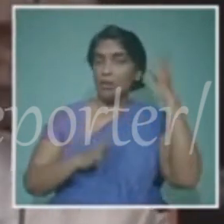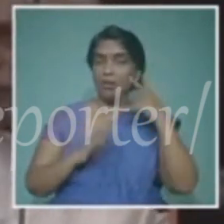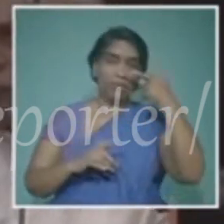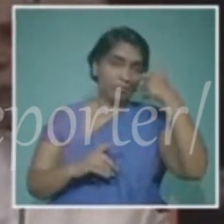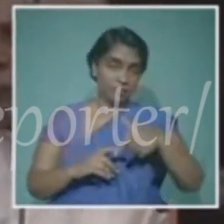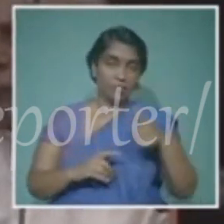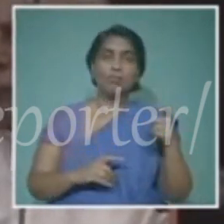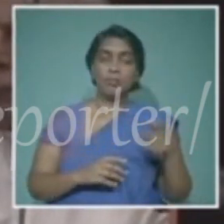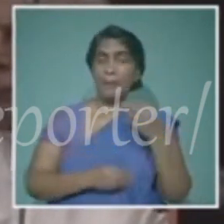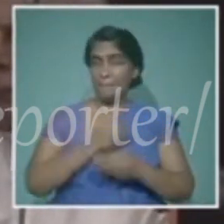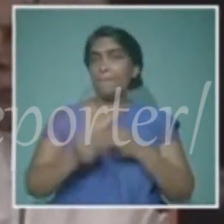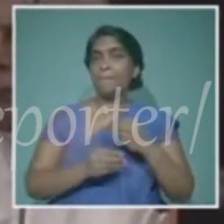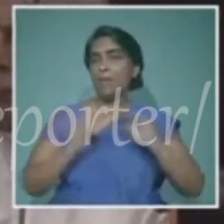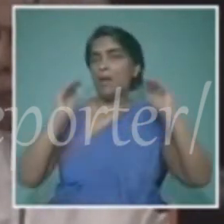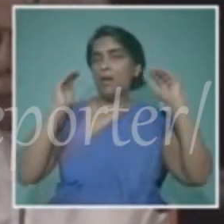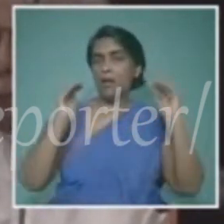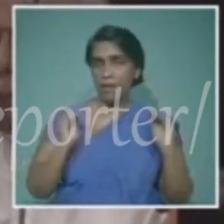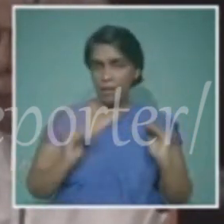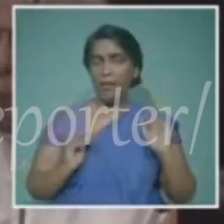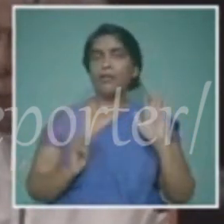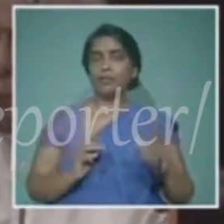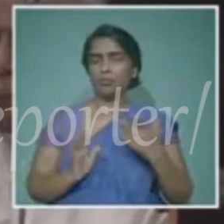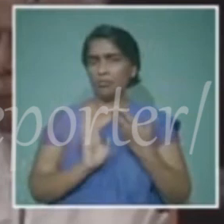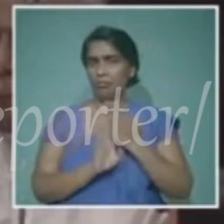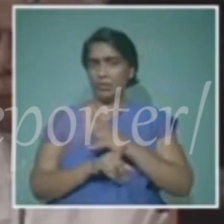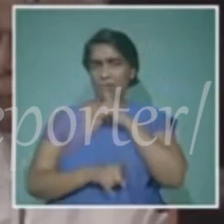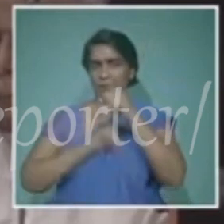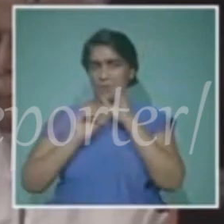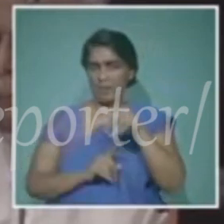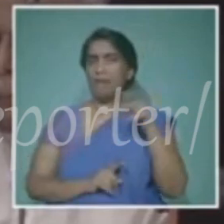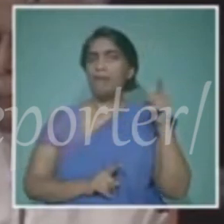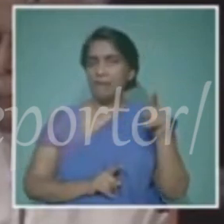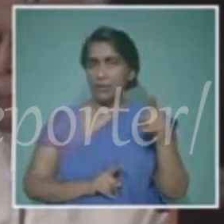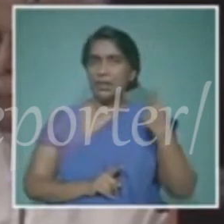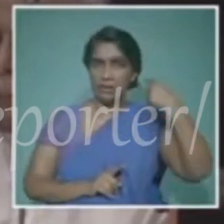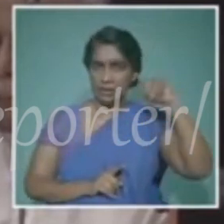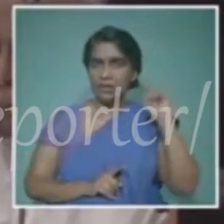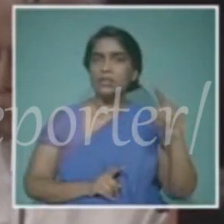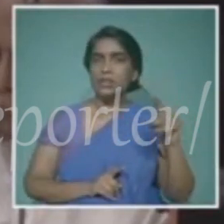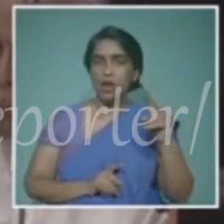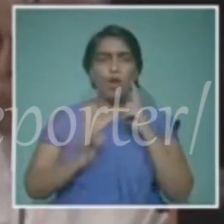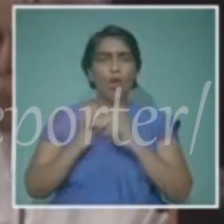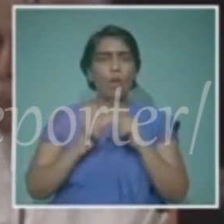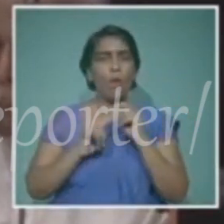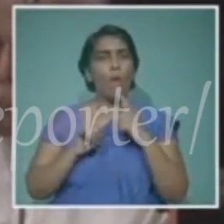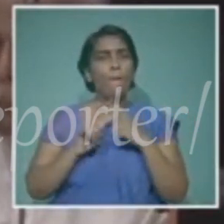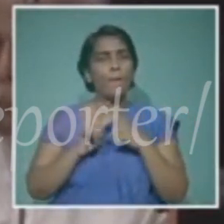ඉන්ධන නිෂ්පාදනය පහළ වැටීමක් ගැන පුරෝකථනය කර තිබෙනවා. අද ඊයේ මං හිතන්නේ ඕපෙක් සංවිධානයත්